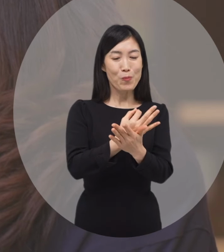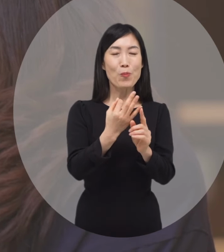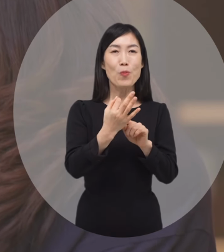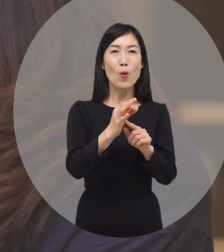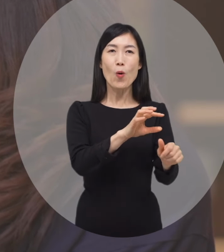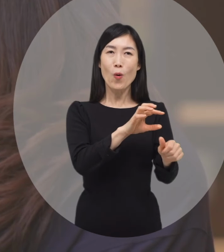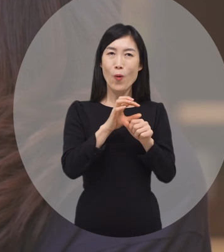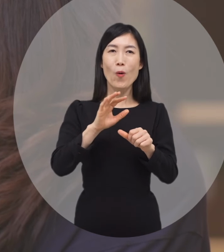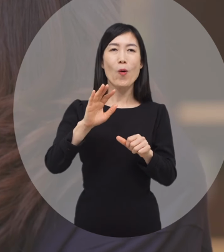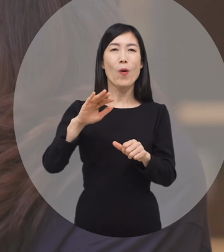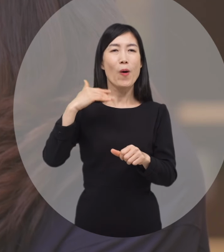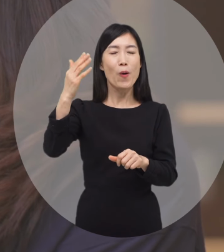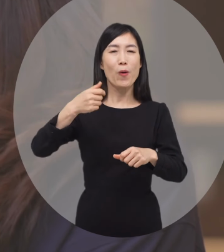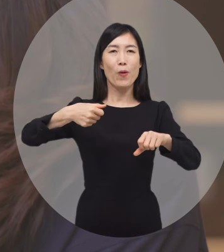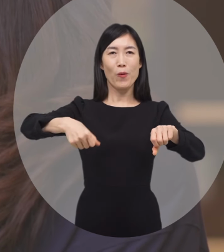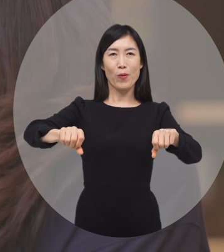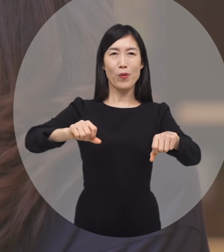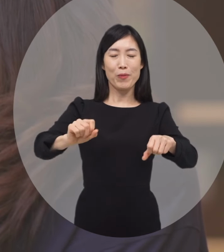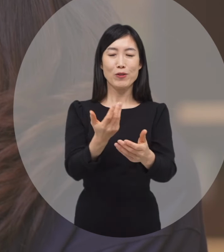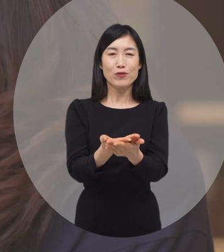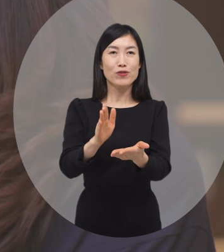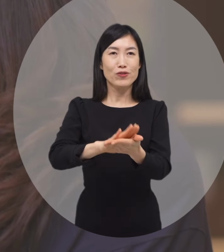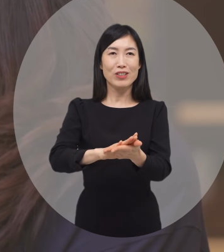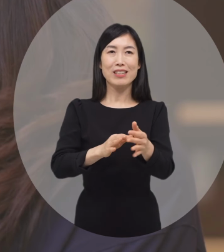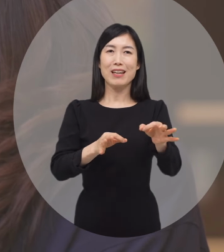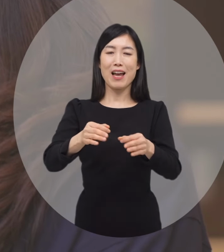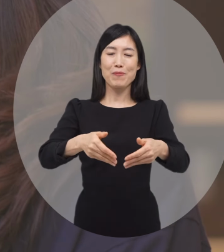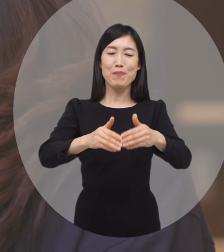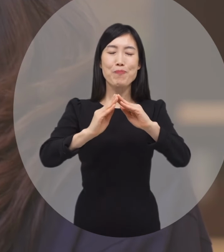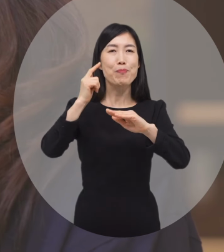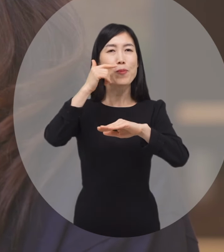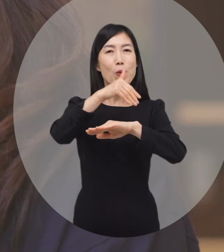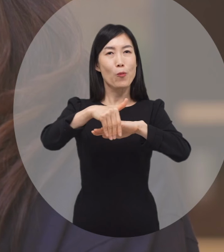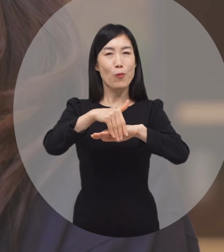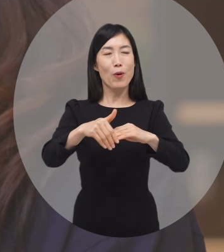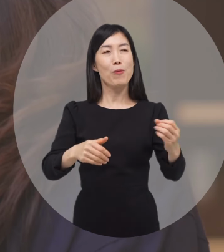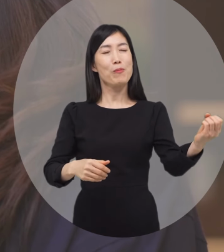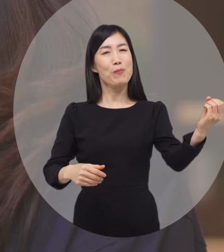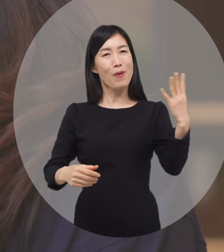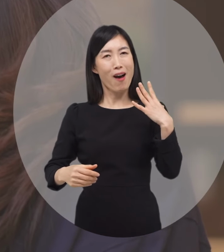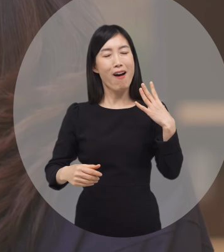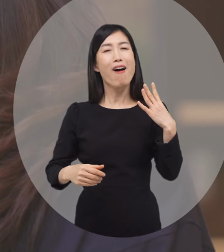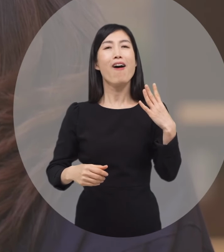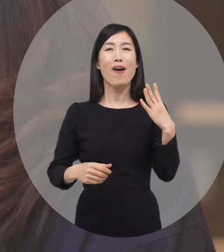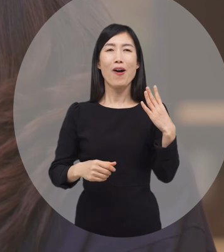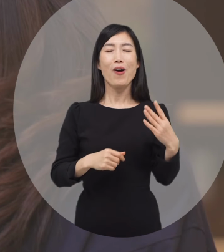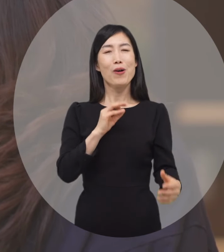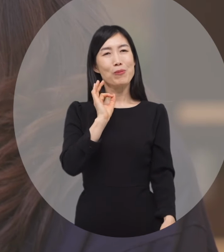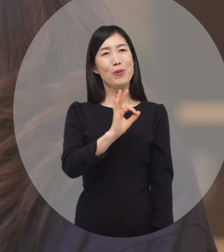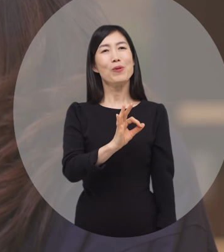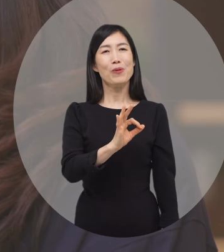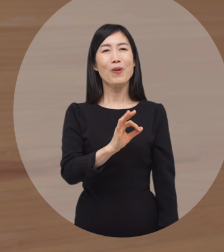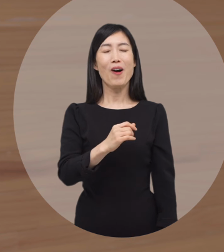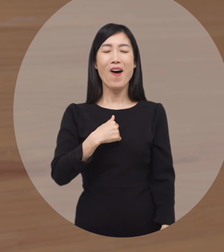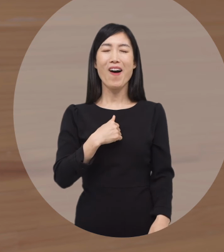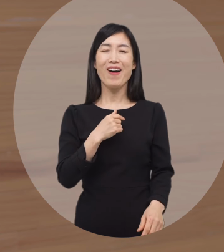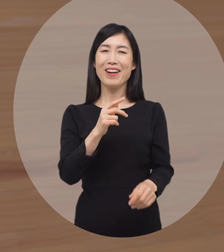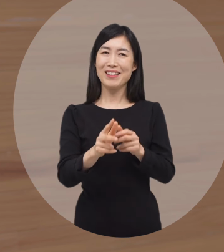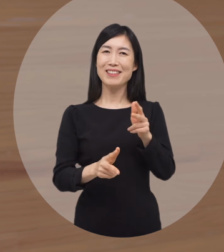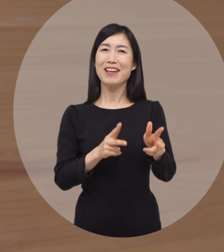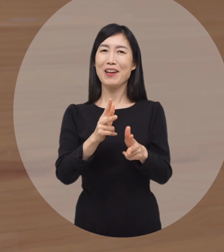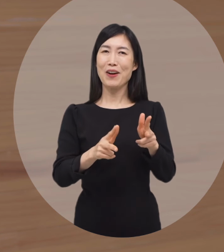가지고 오토바이 수리하시는 어떤 점포를 좀 내실 예정이라고 이렇게 말씀하시는 것들을 들으면서 아